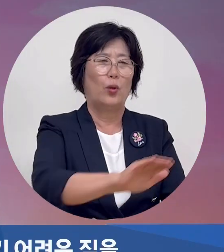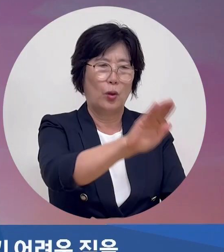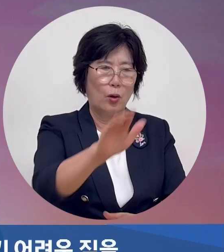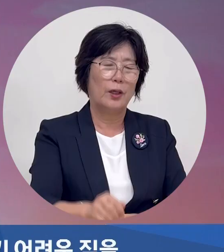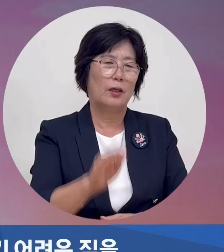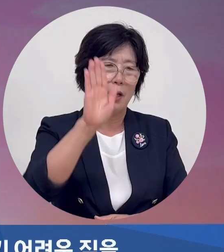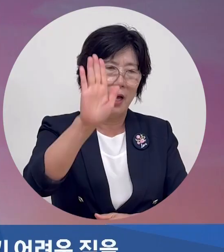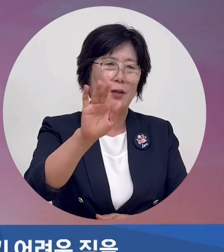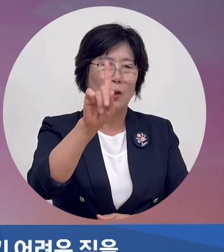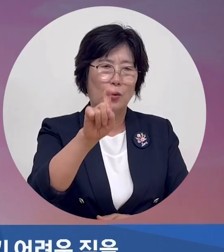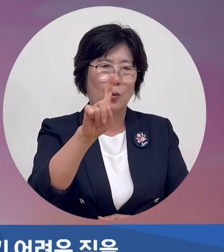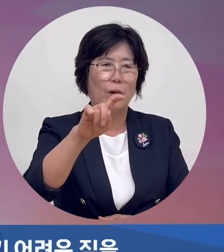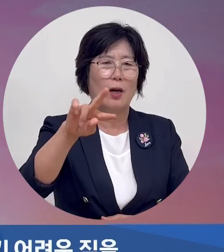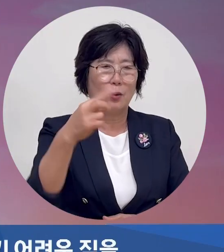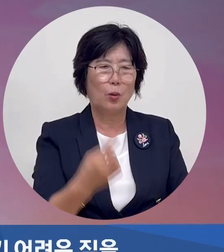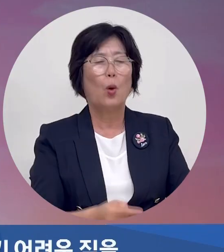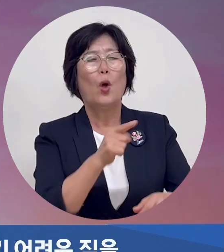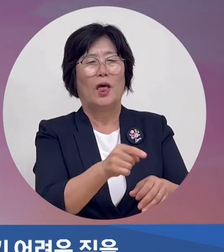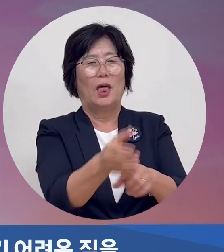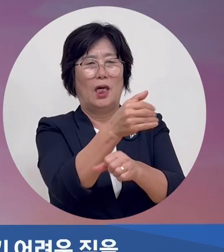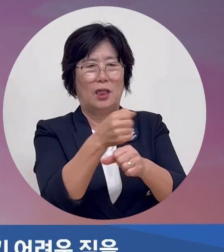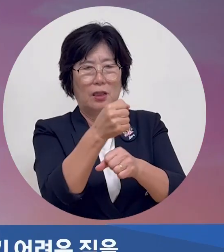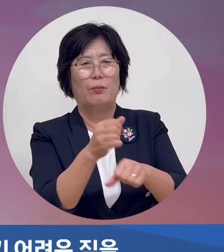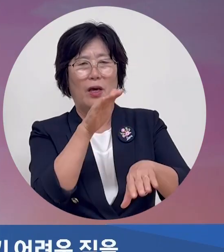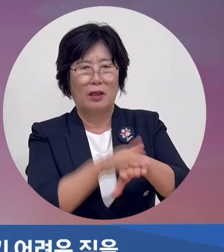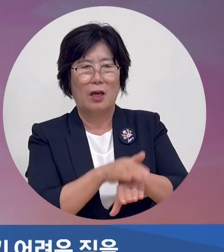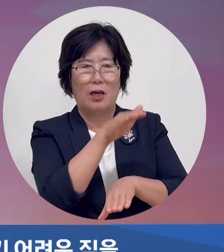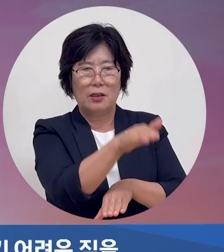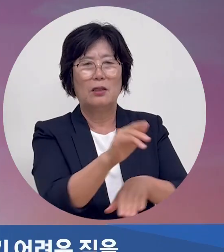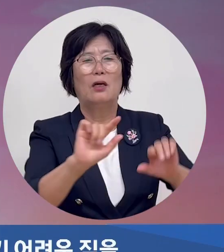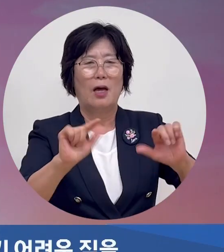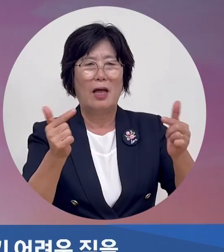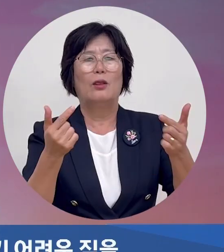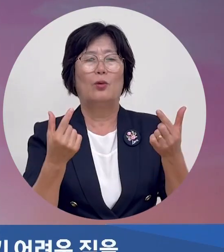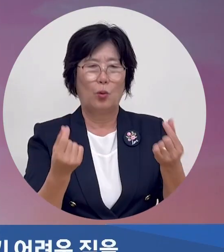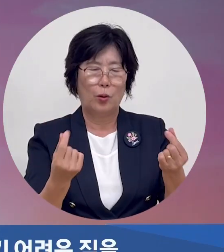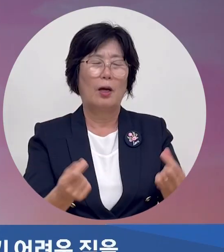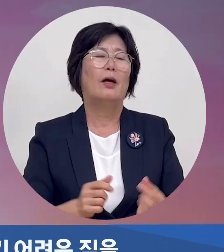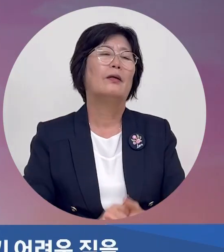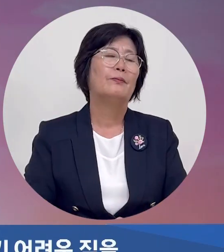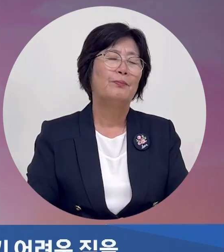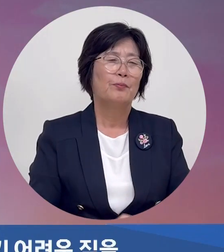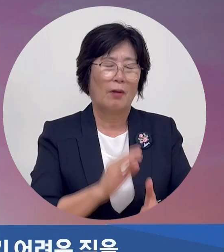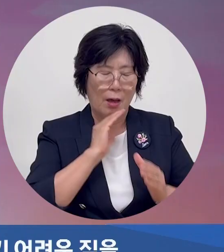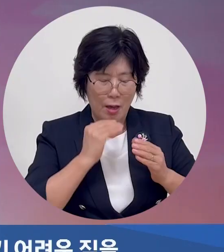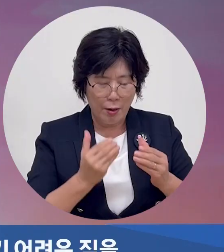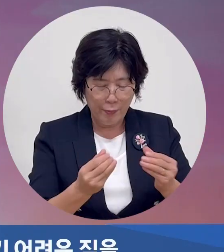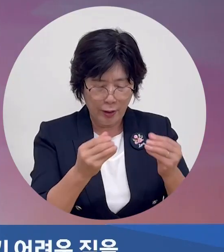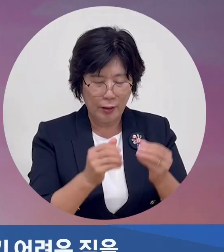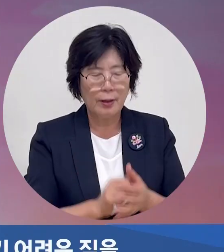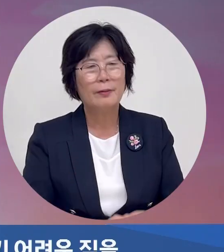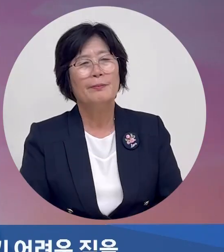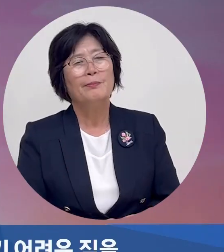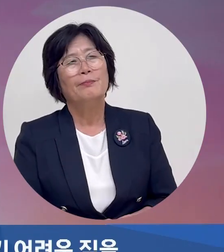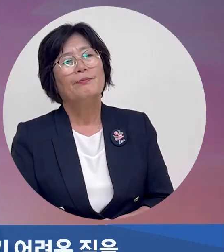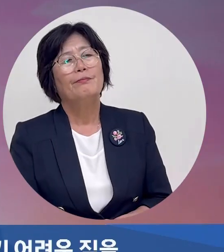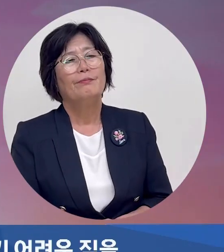한 손가락도 이 짐에 대지 않는도다. 아멘.